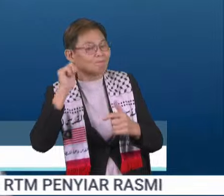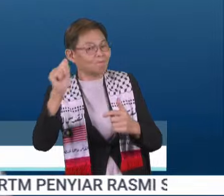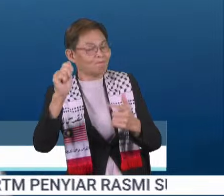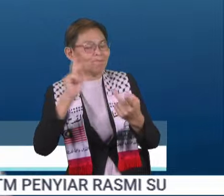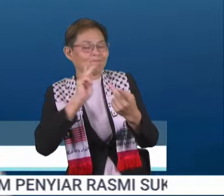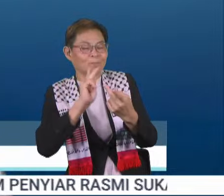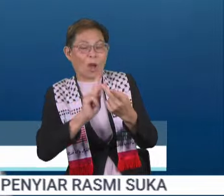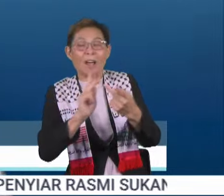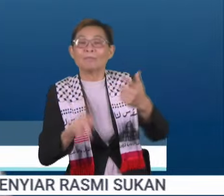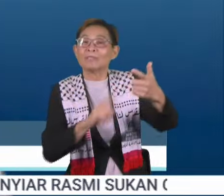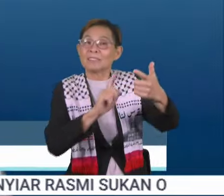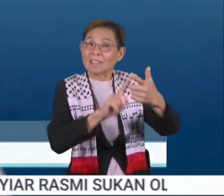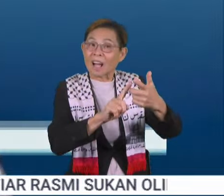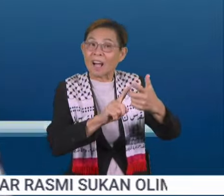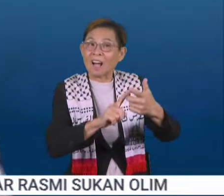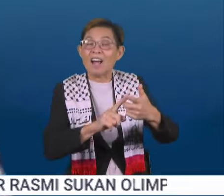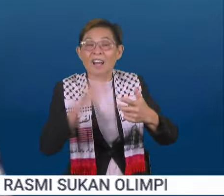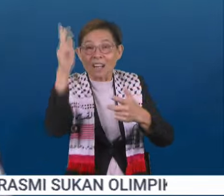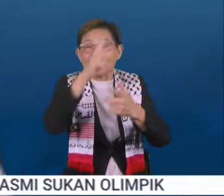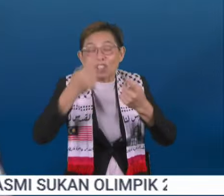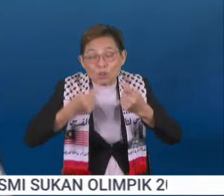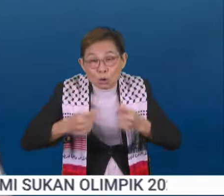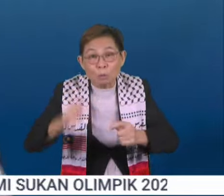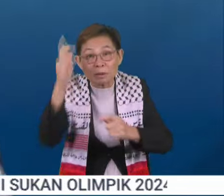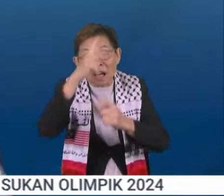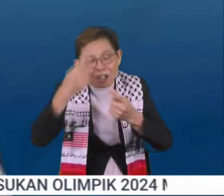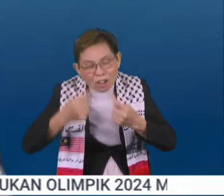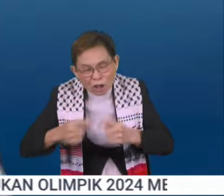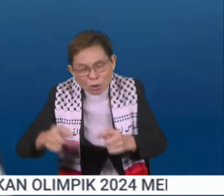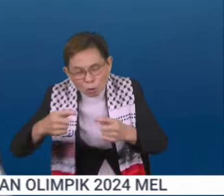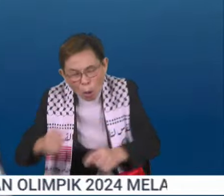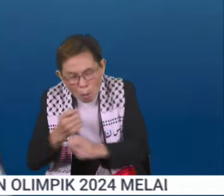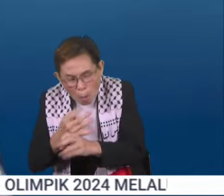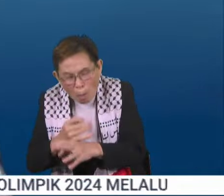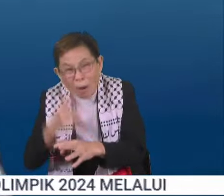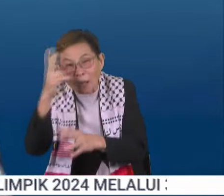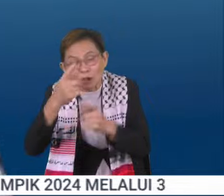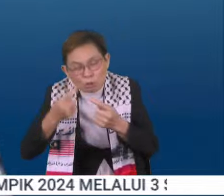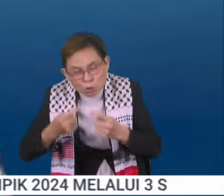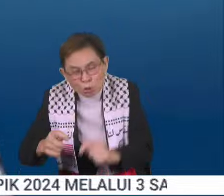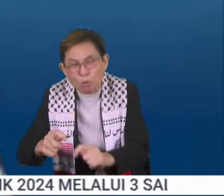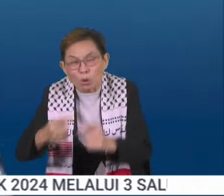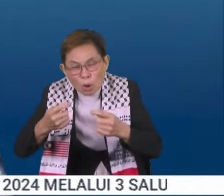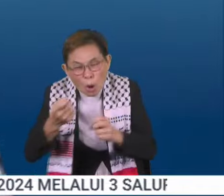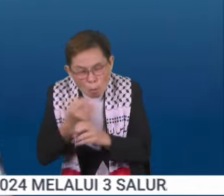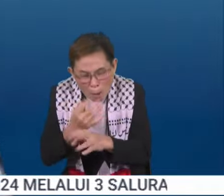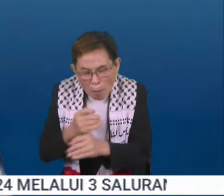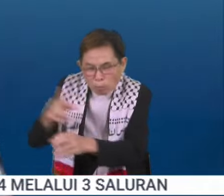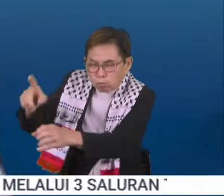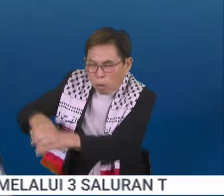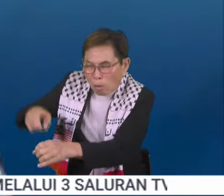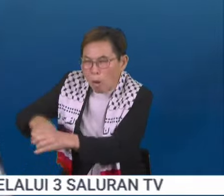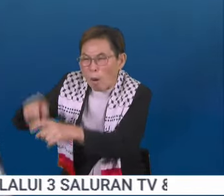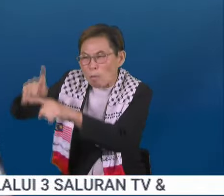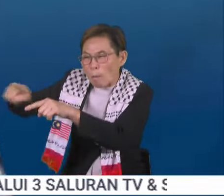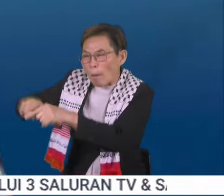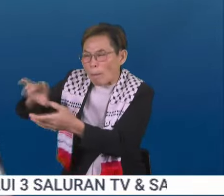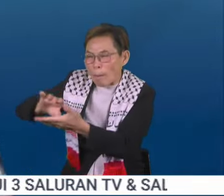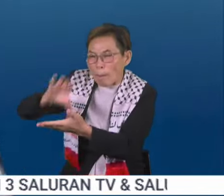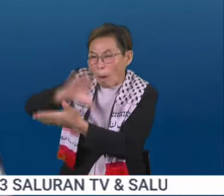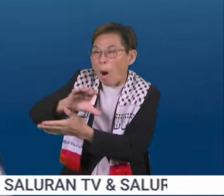sesuai maupun usaha-usaha kerajaan, ya, yang begitu giat dalam menarik pelbagai pelaburan masuk ke